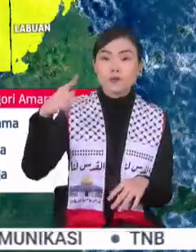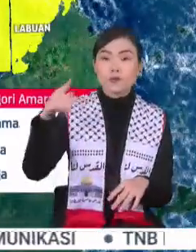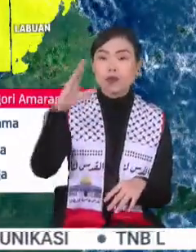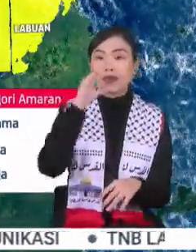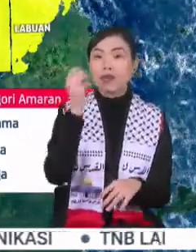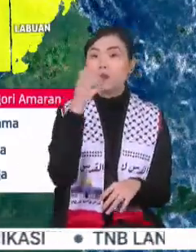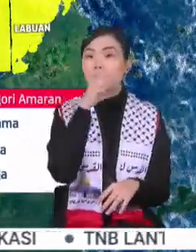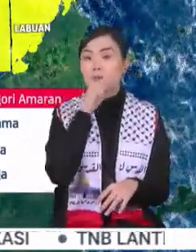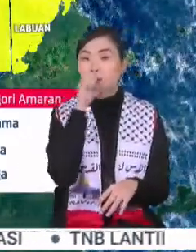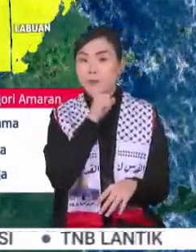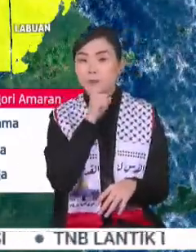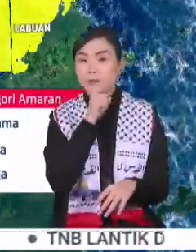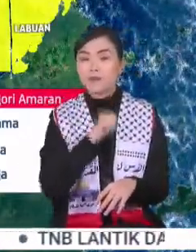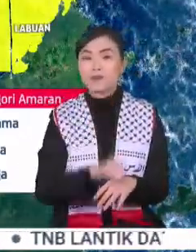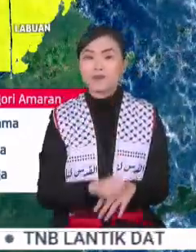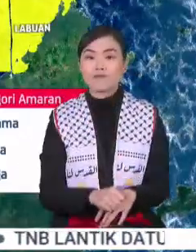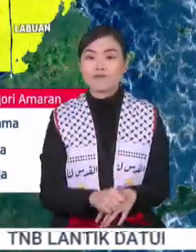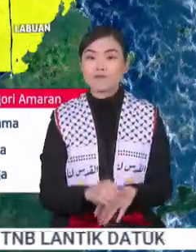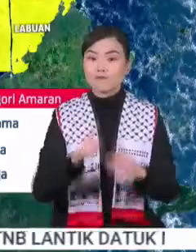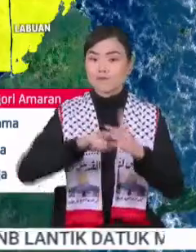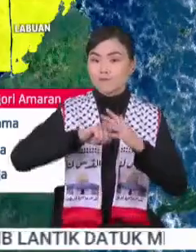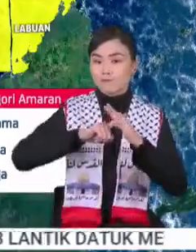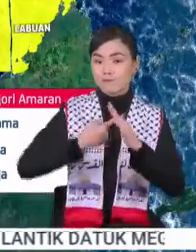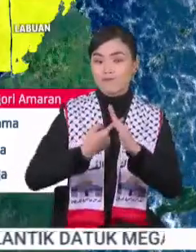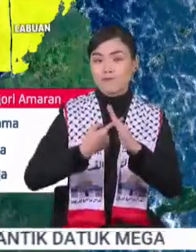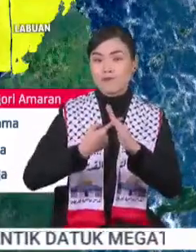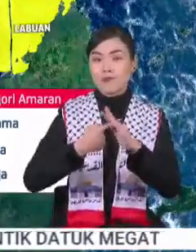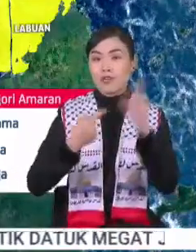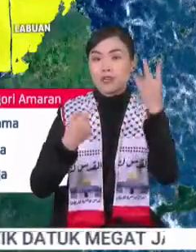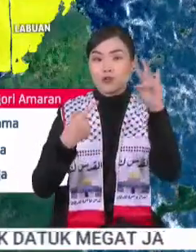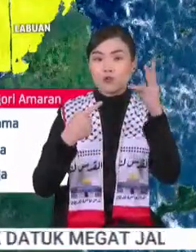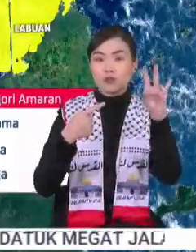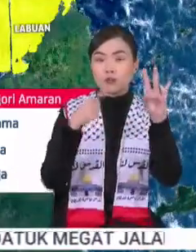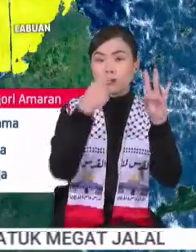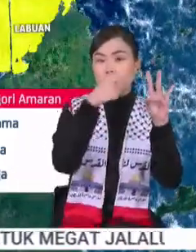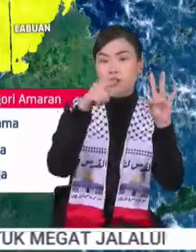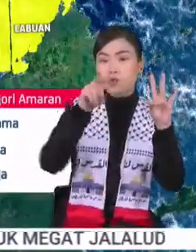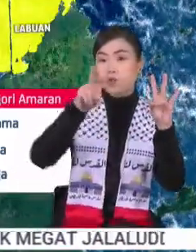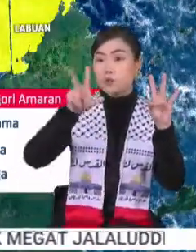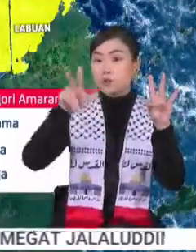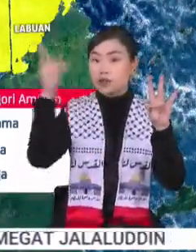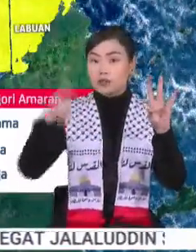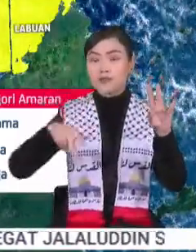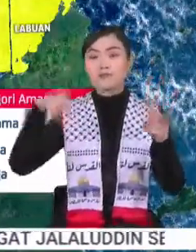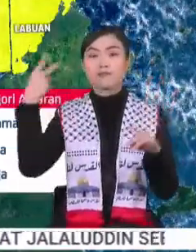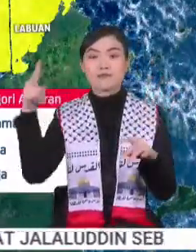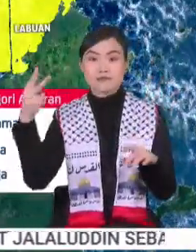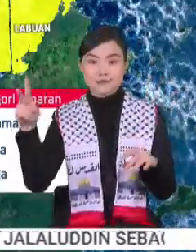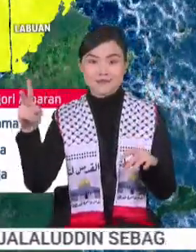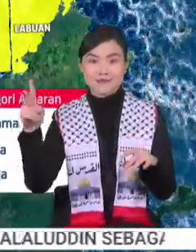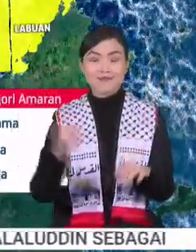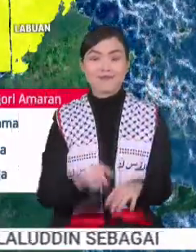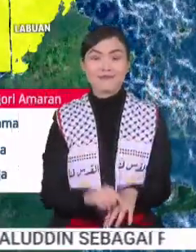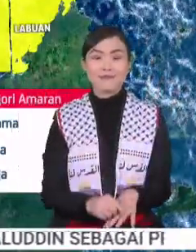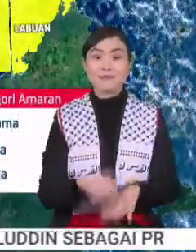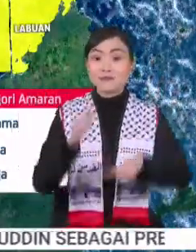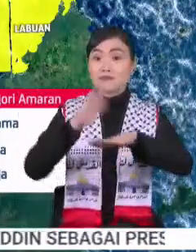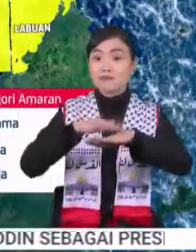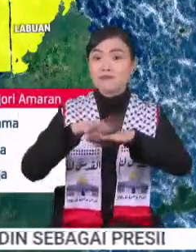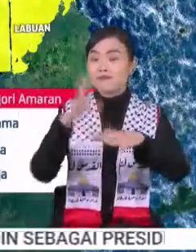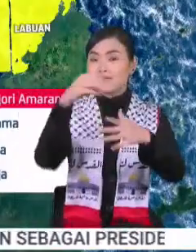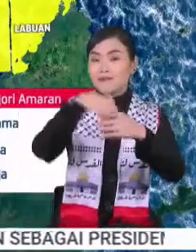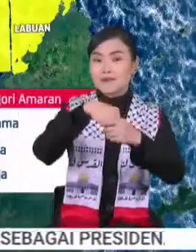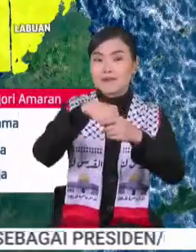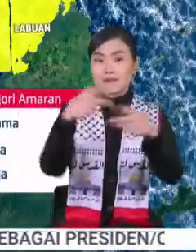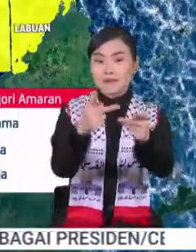Jingga amaran ini akan berkuat kuasa mulai 17 sehingga 23 disember nanti Amara ini melibatkan